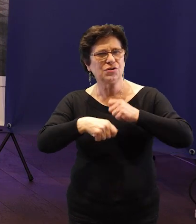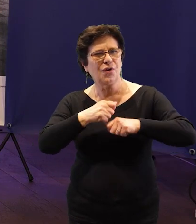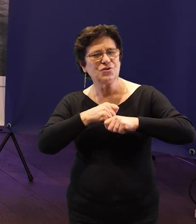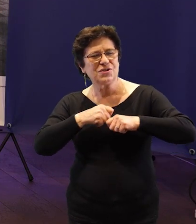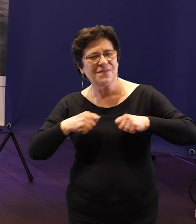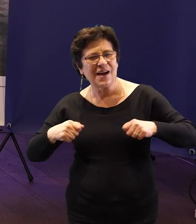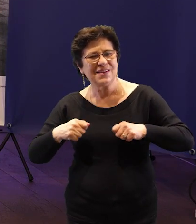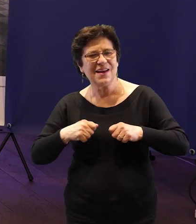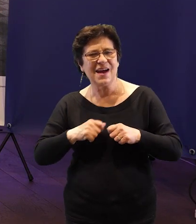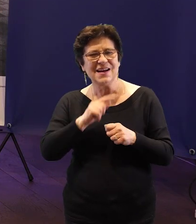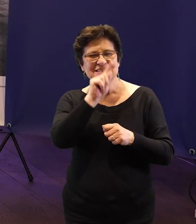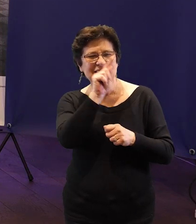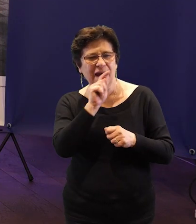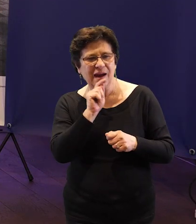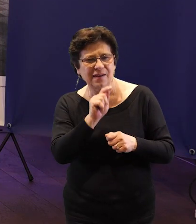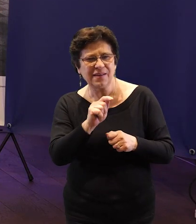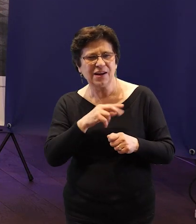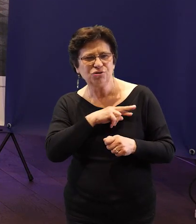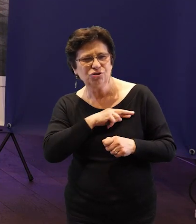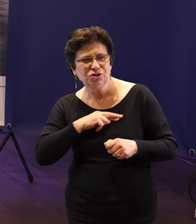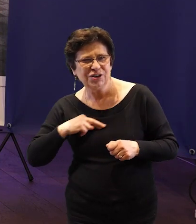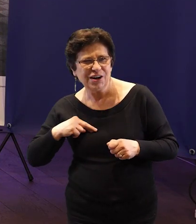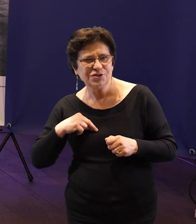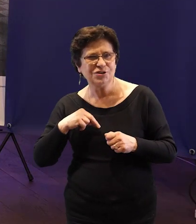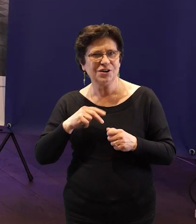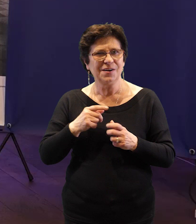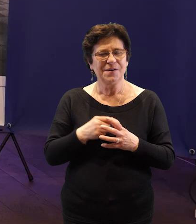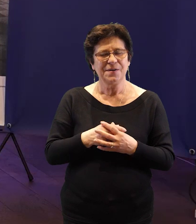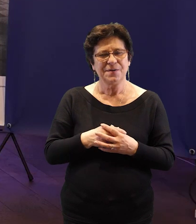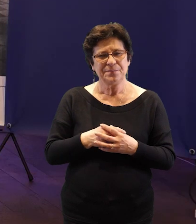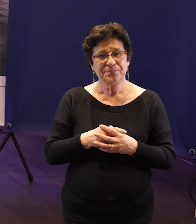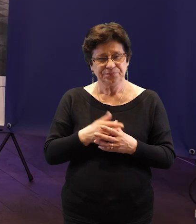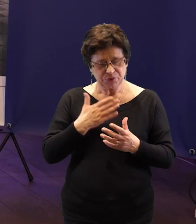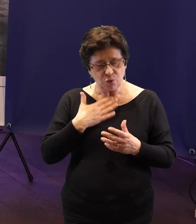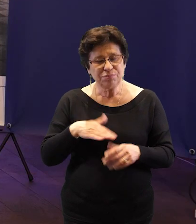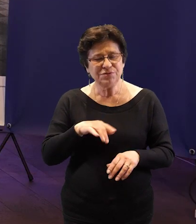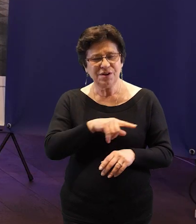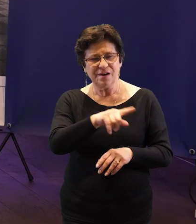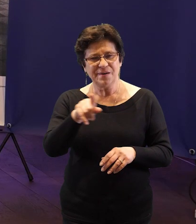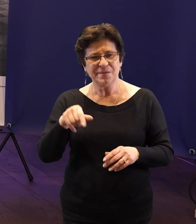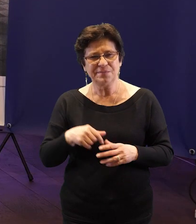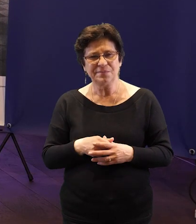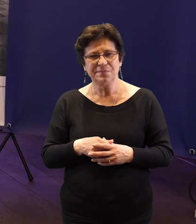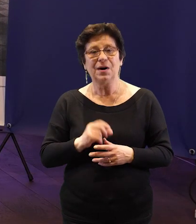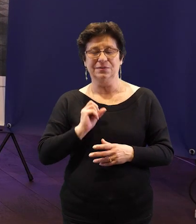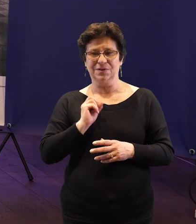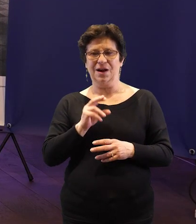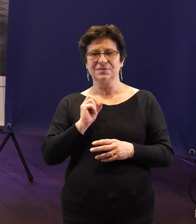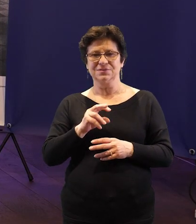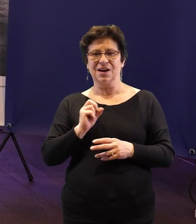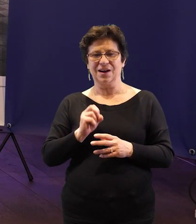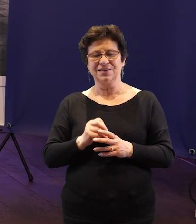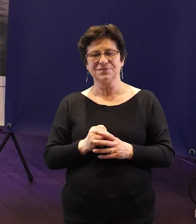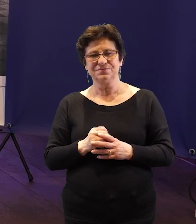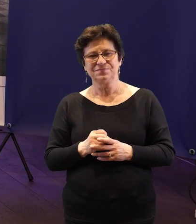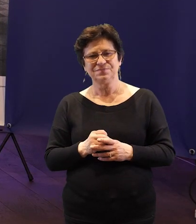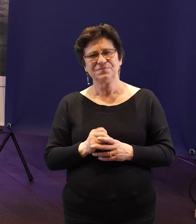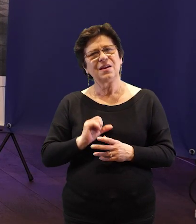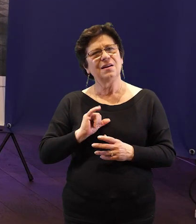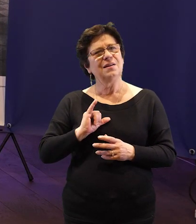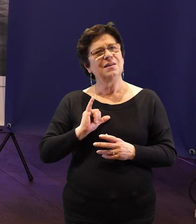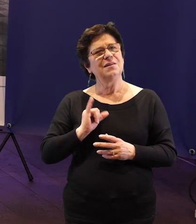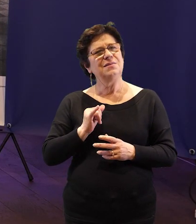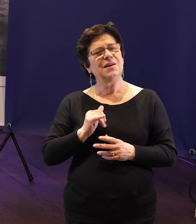takich rzeczy pokrętnych? Lubicie Państwo? Jaki mielibyście Państwo pomysł